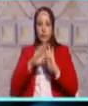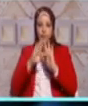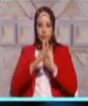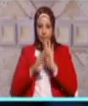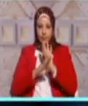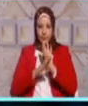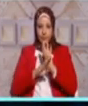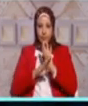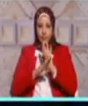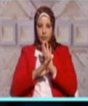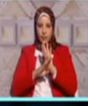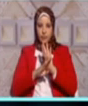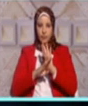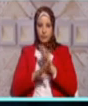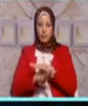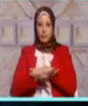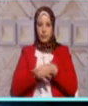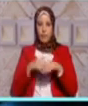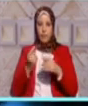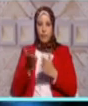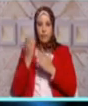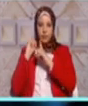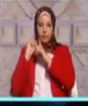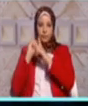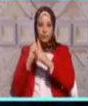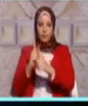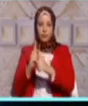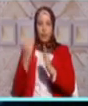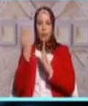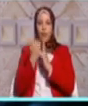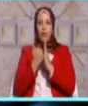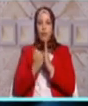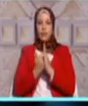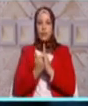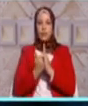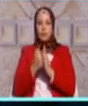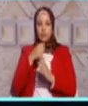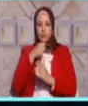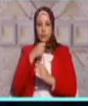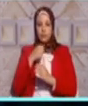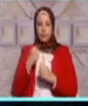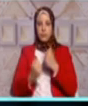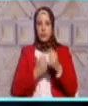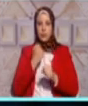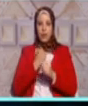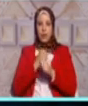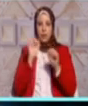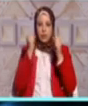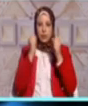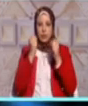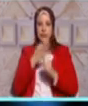هي اتبعتها خلال الفترة اللي فاتت، احنا فعلا خفضنا استهلاك الطاقة الكهربية